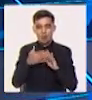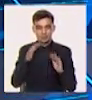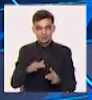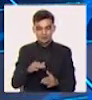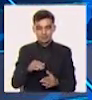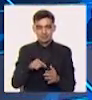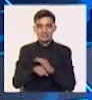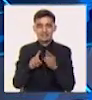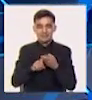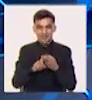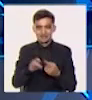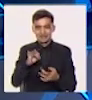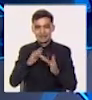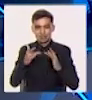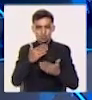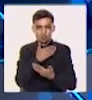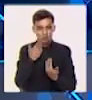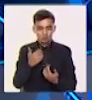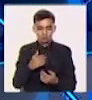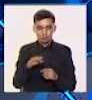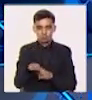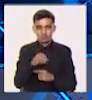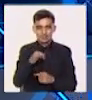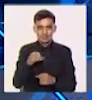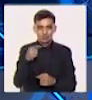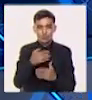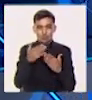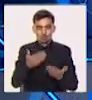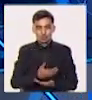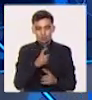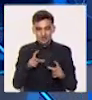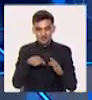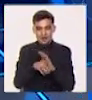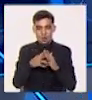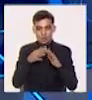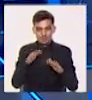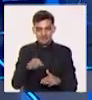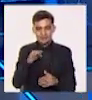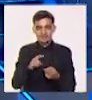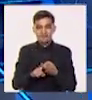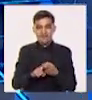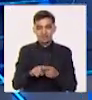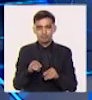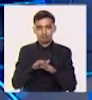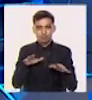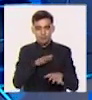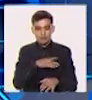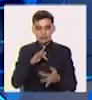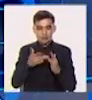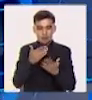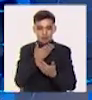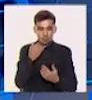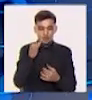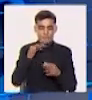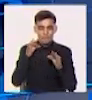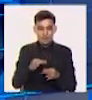мүлде байланыс пен ғалам тұр жоқ. Мыңға жоқ жұрты бар елді мекен тұрғындары бүгінгідей індет шайлаған кезде желінің жоқтығынан тиісті